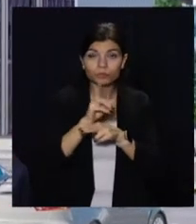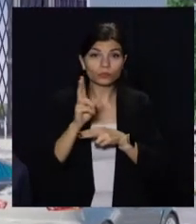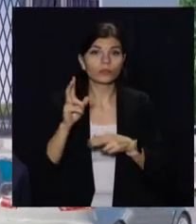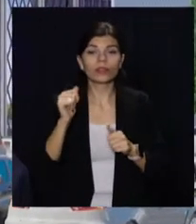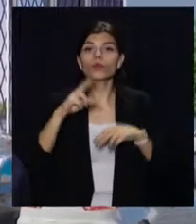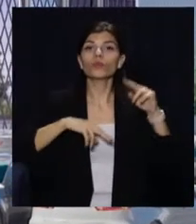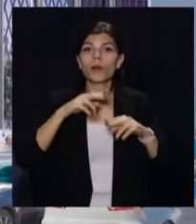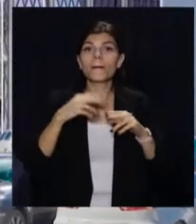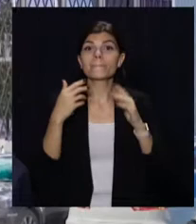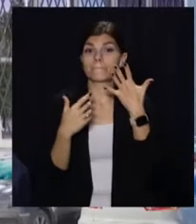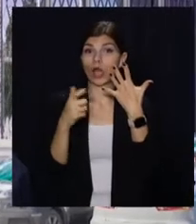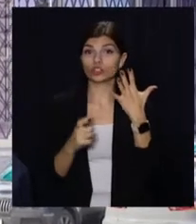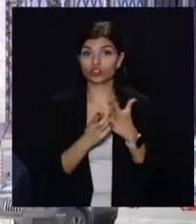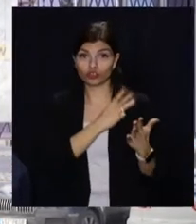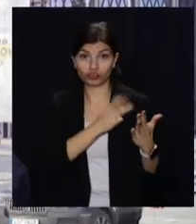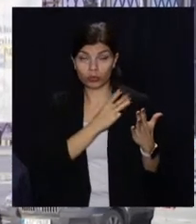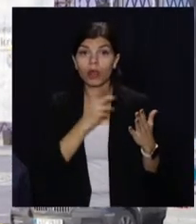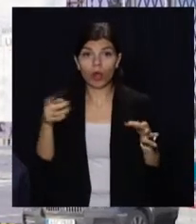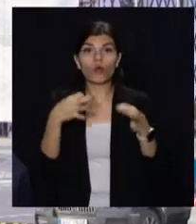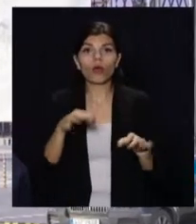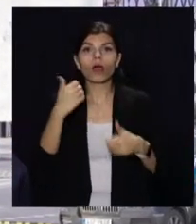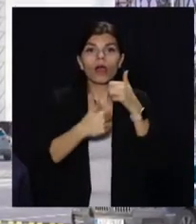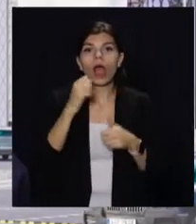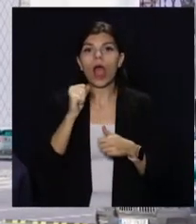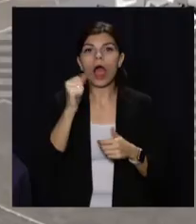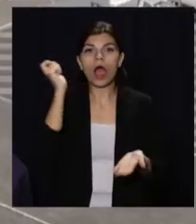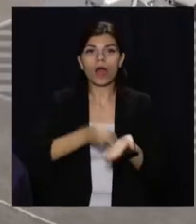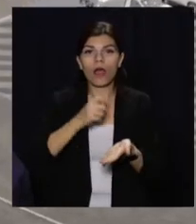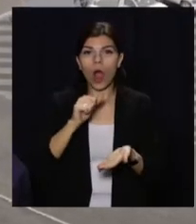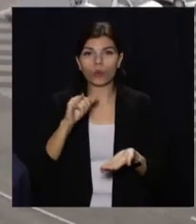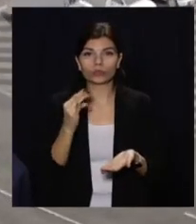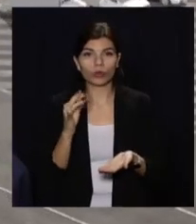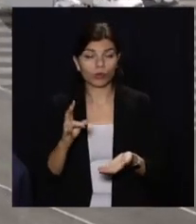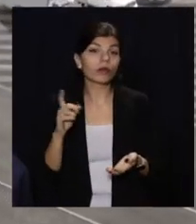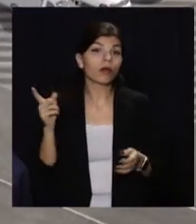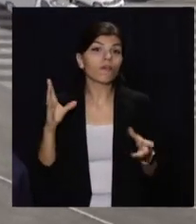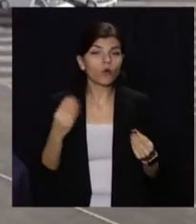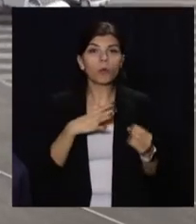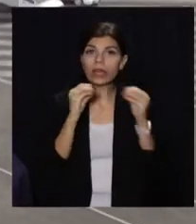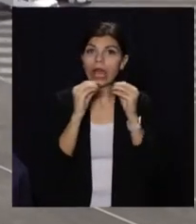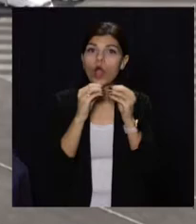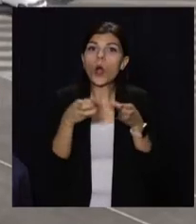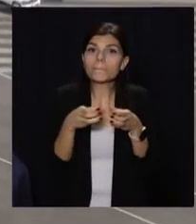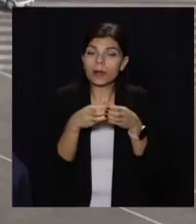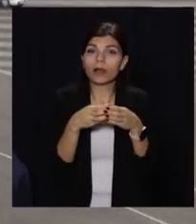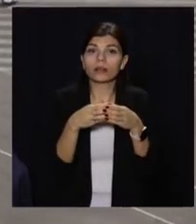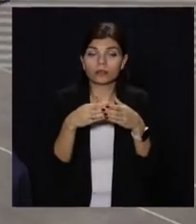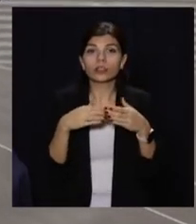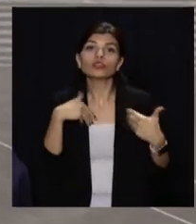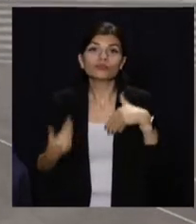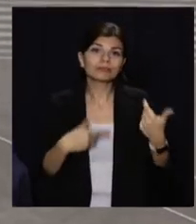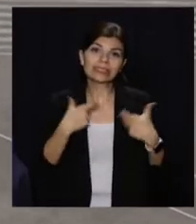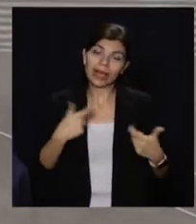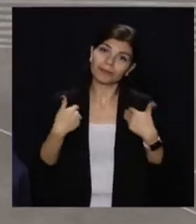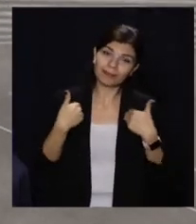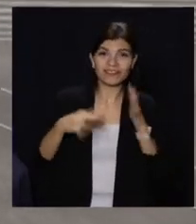на будівництво 5. Їх допустили до аукціону. Загалом же свої послуги пропонували 10 компаній. На нову злітно-посадкову